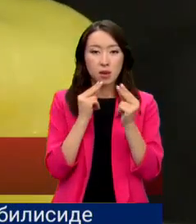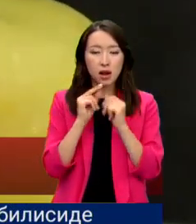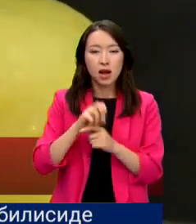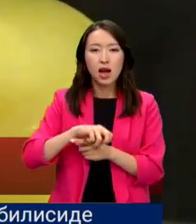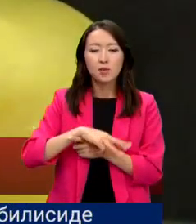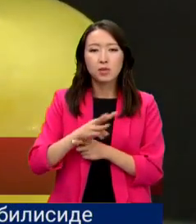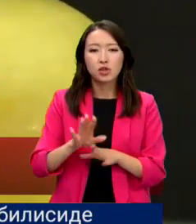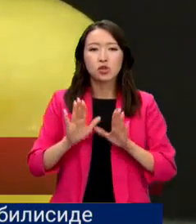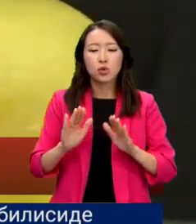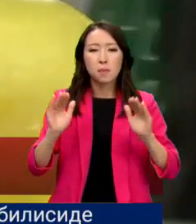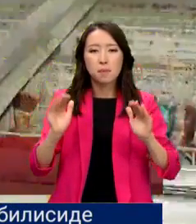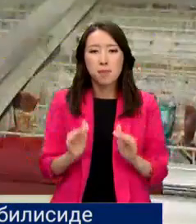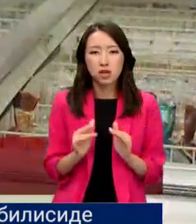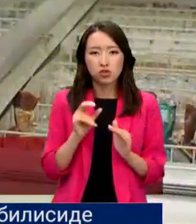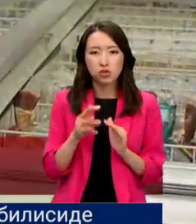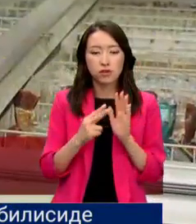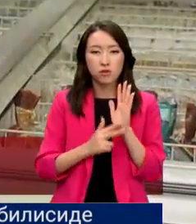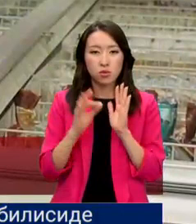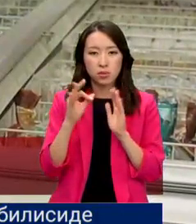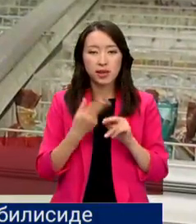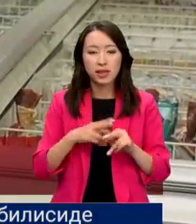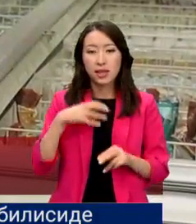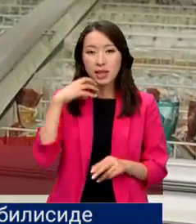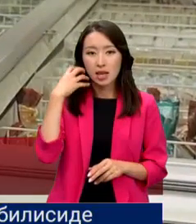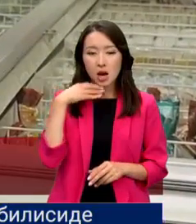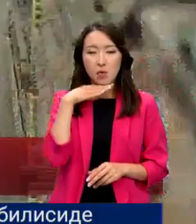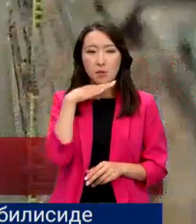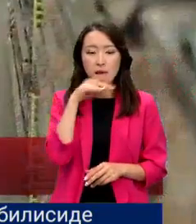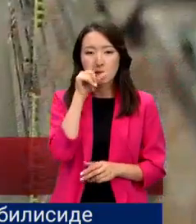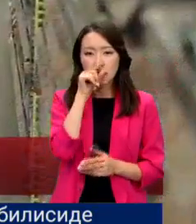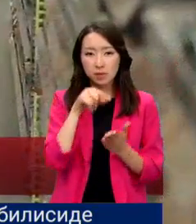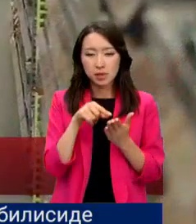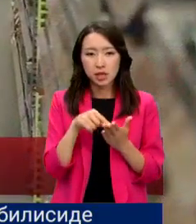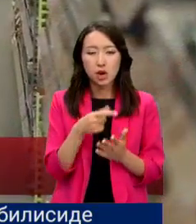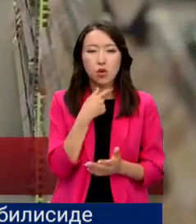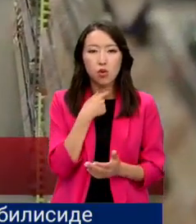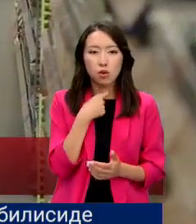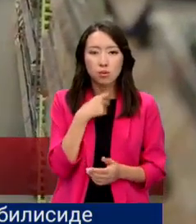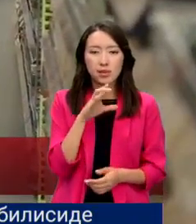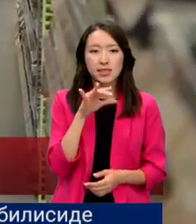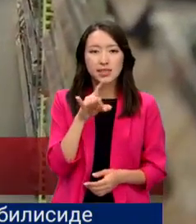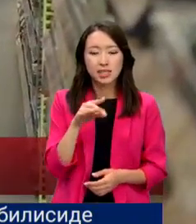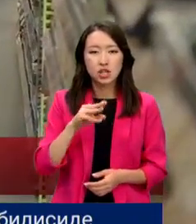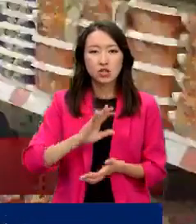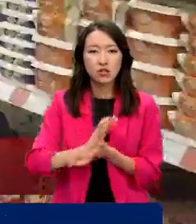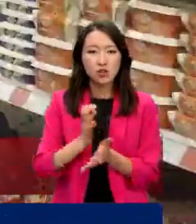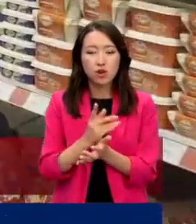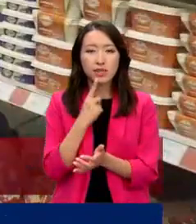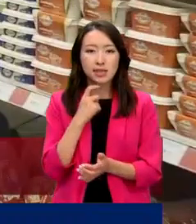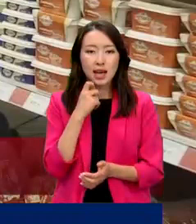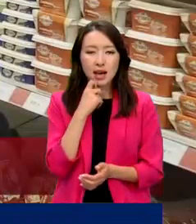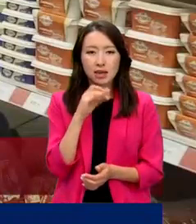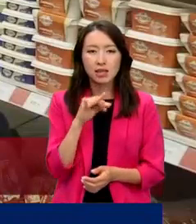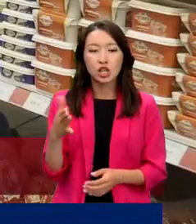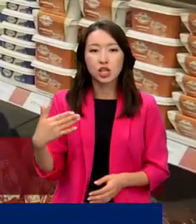обеспеченность составляет менее 80%. Это яблоки, мясо птицы, колбасы, сыр и творог, сахар и рыба. В